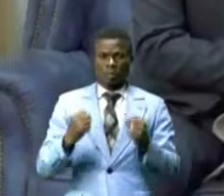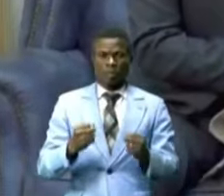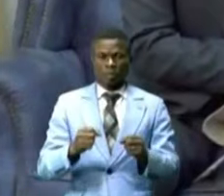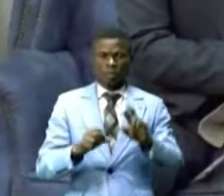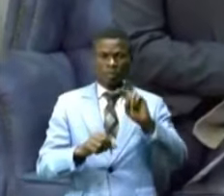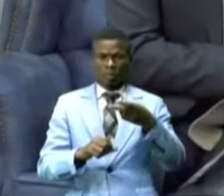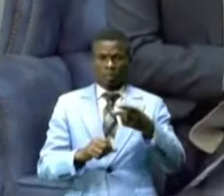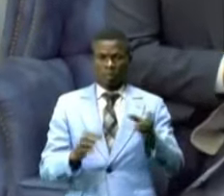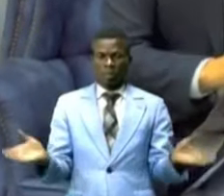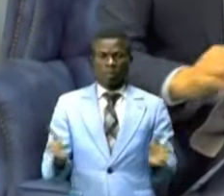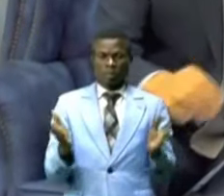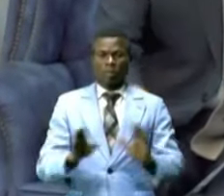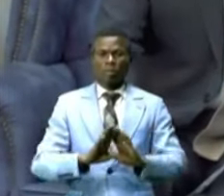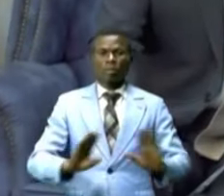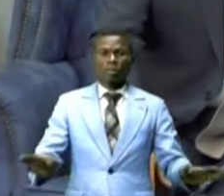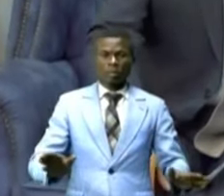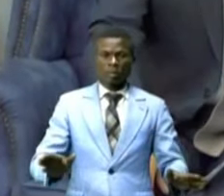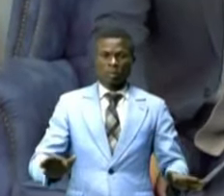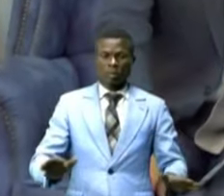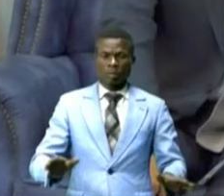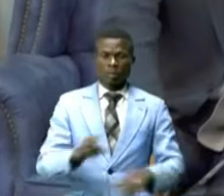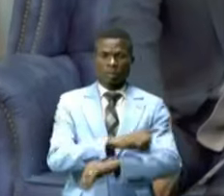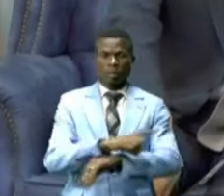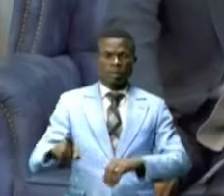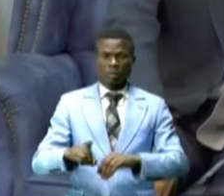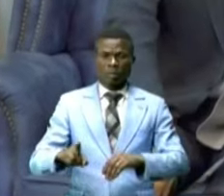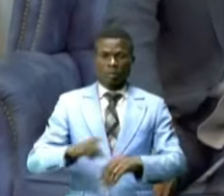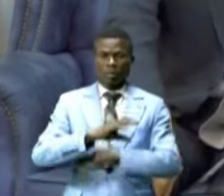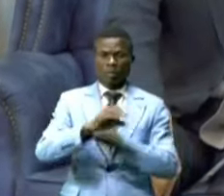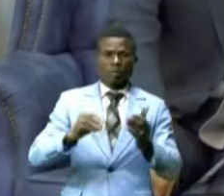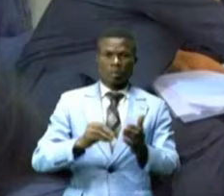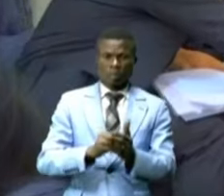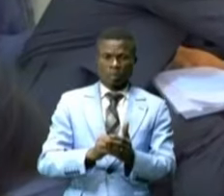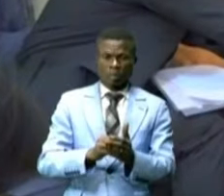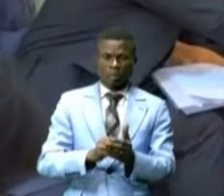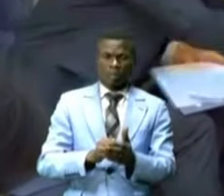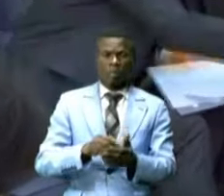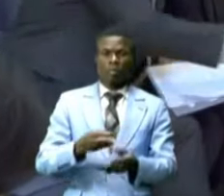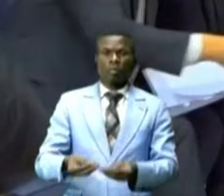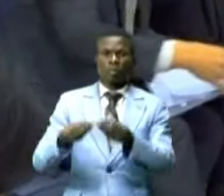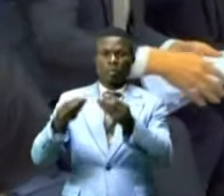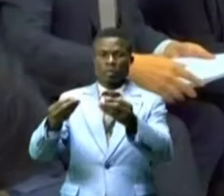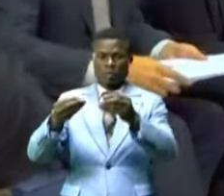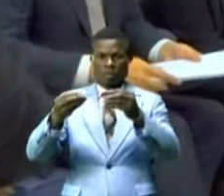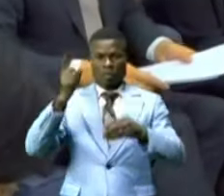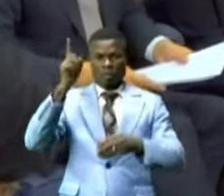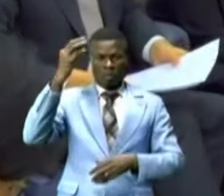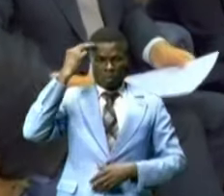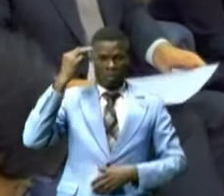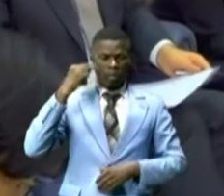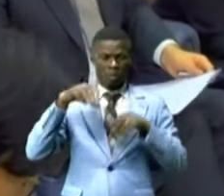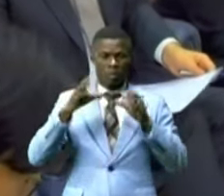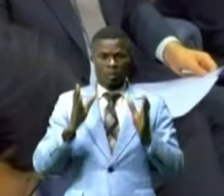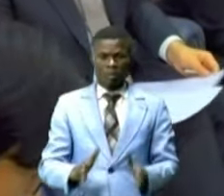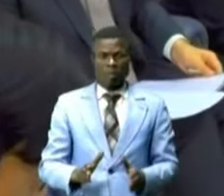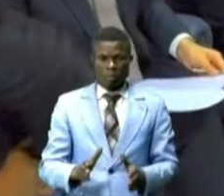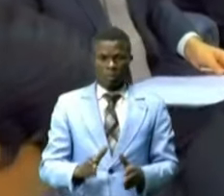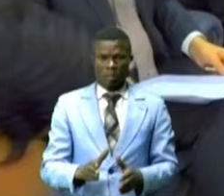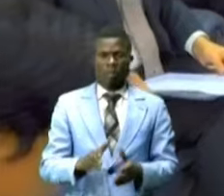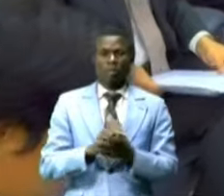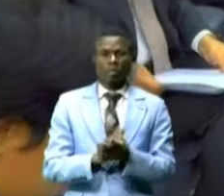le renforcement des capacités de l'administration centrale ont été remises au chef du gouvernement congolais séance